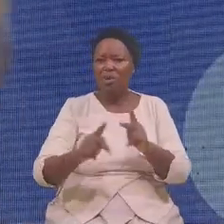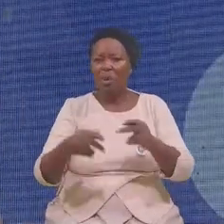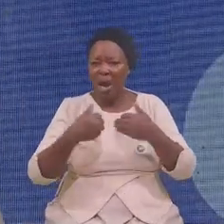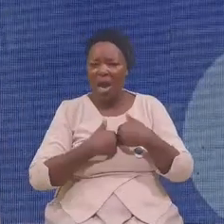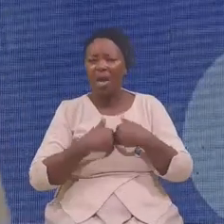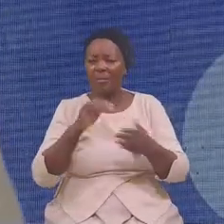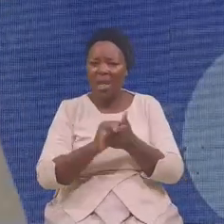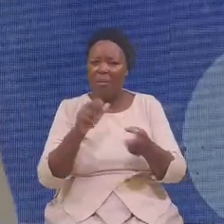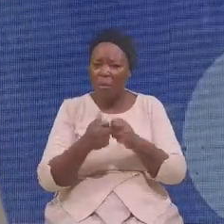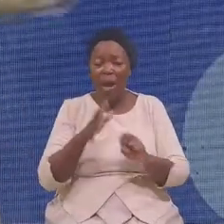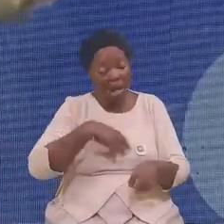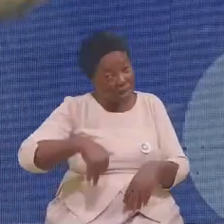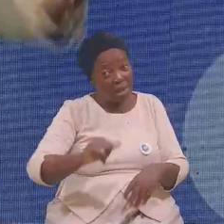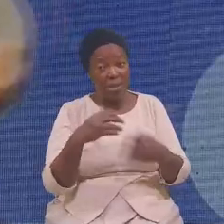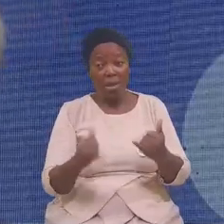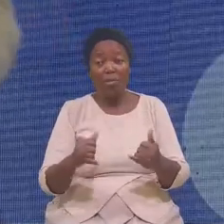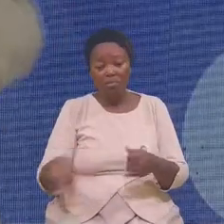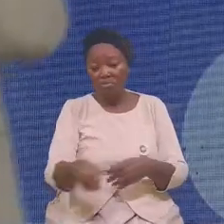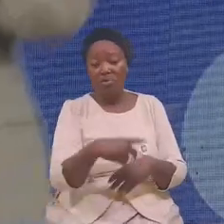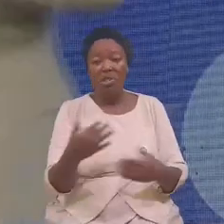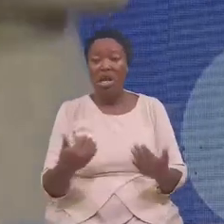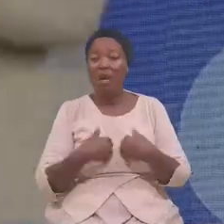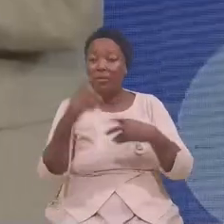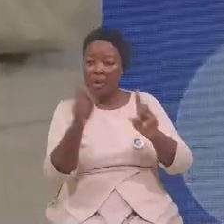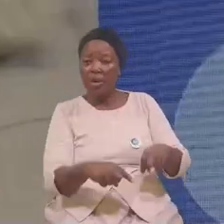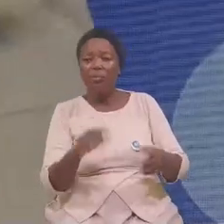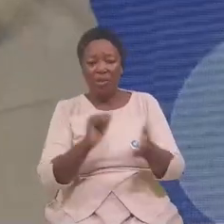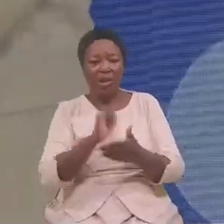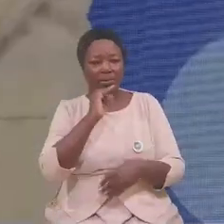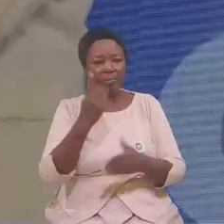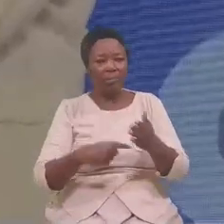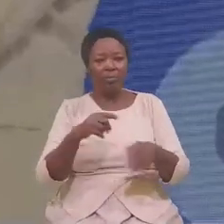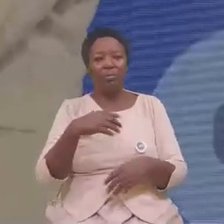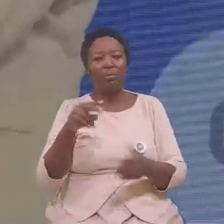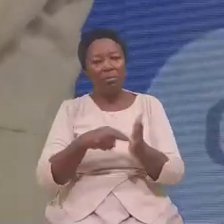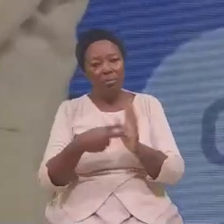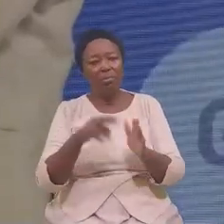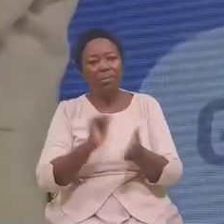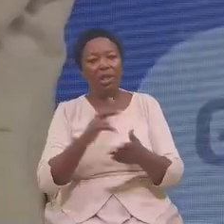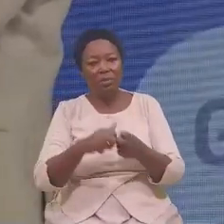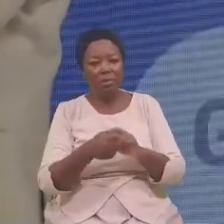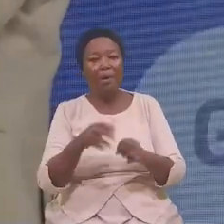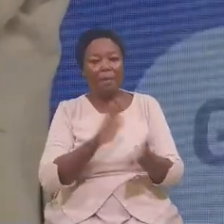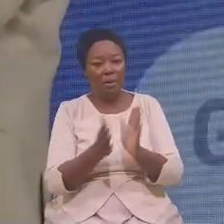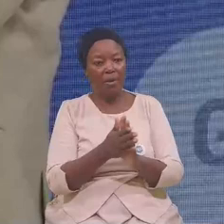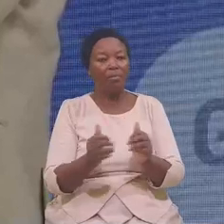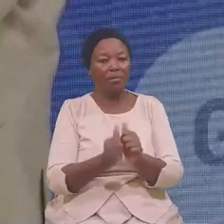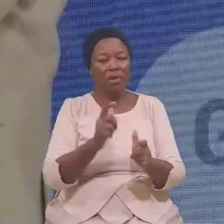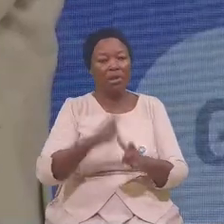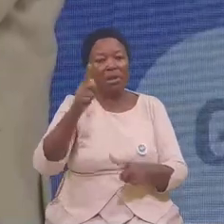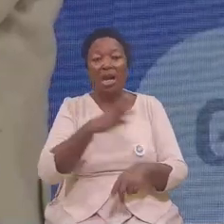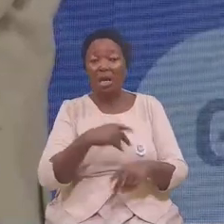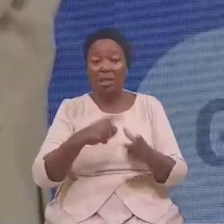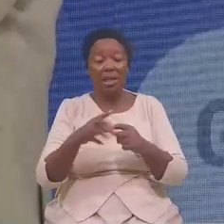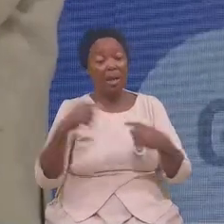Mais maintenant, ces choses sont venues. C'est quoi? C'est ce qu'il voulait dire. Parce que les problèmes deviennent plus grands. Les